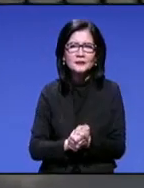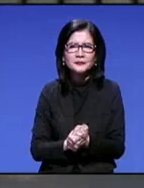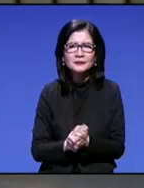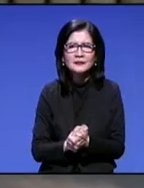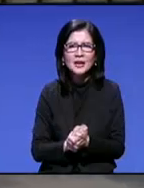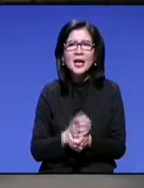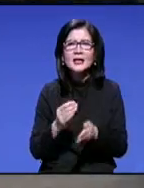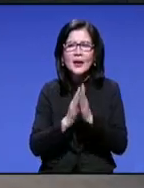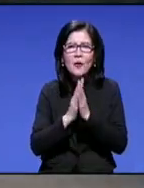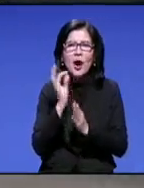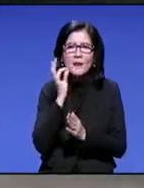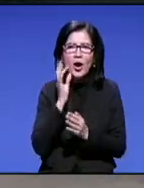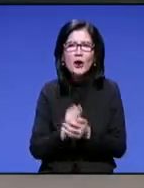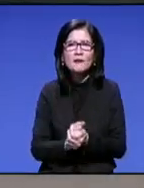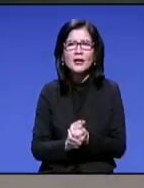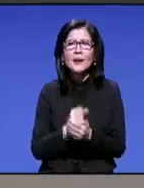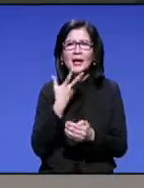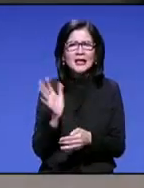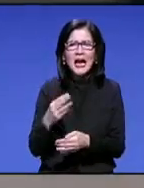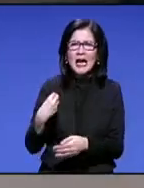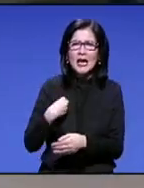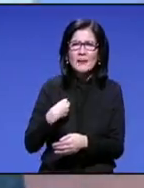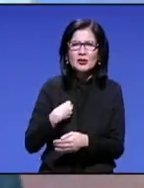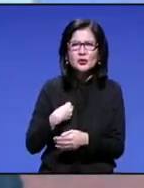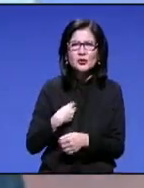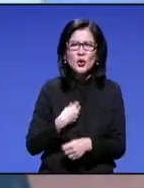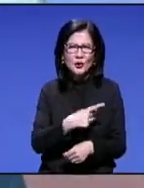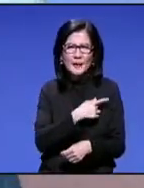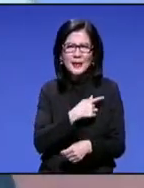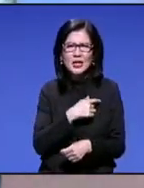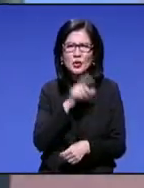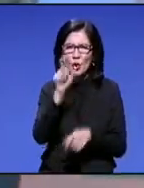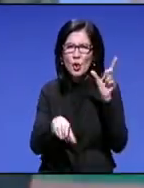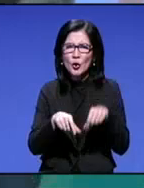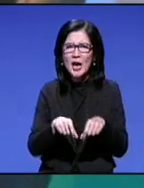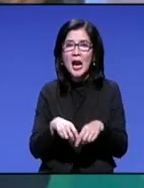permintaan maafnya, Zaki menyatakan dirinya tidak bermaksud menyinggung siapapun, apalagi